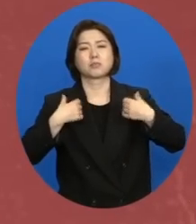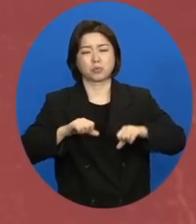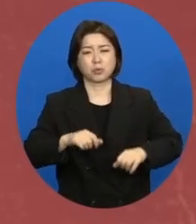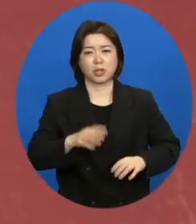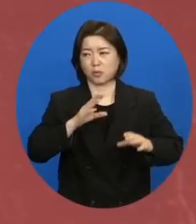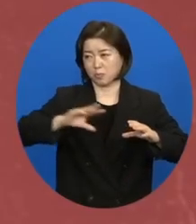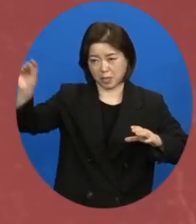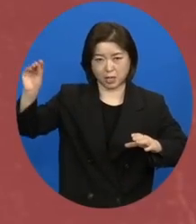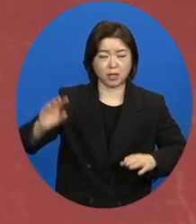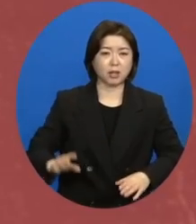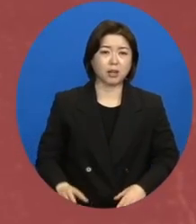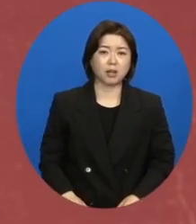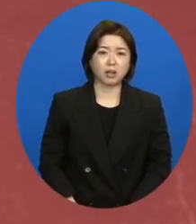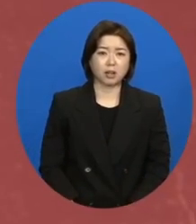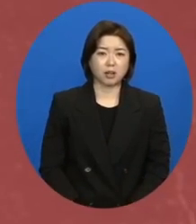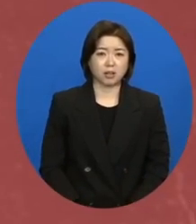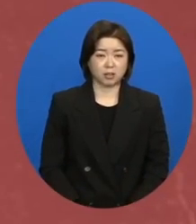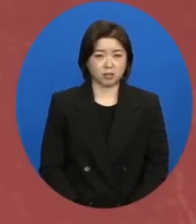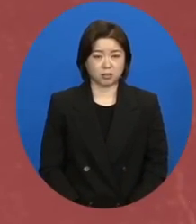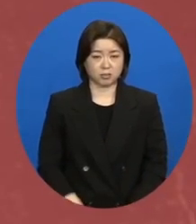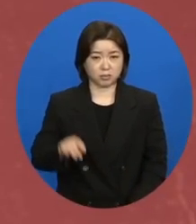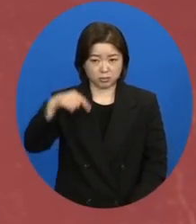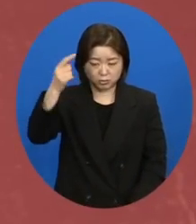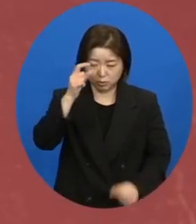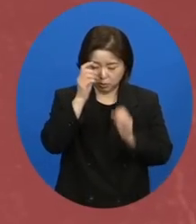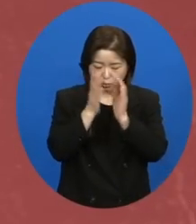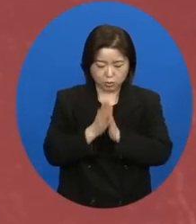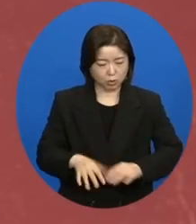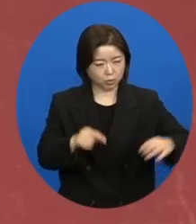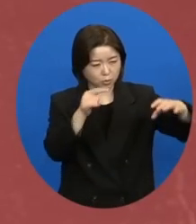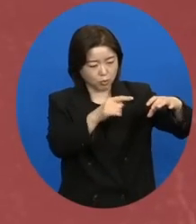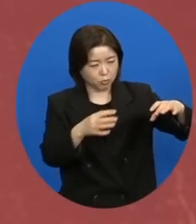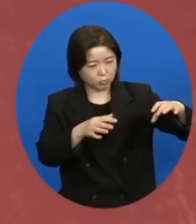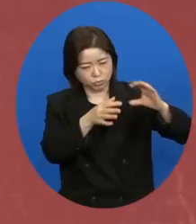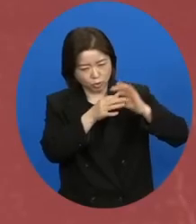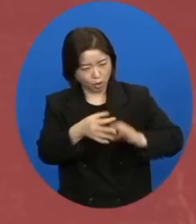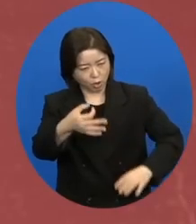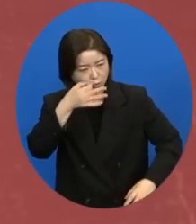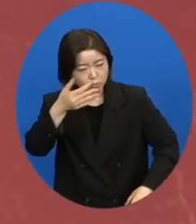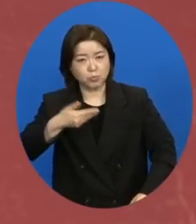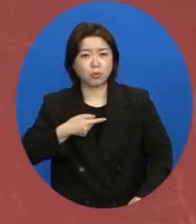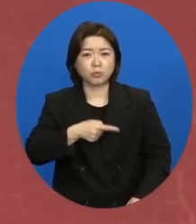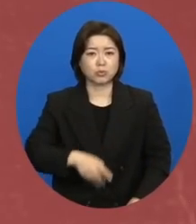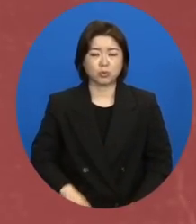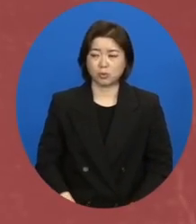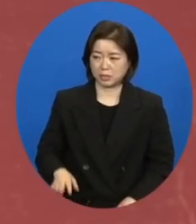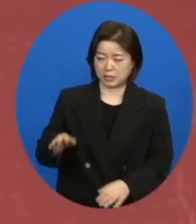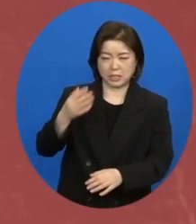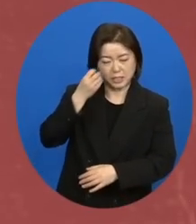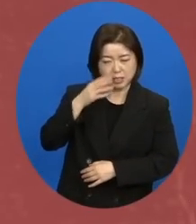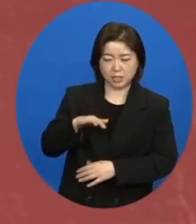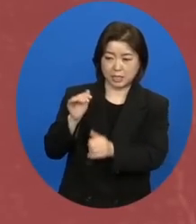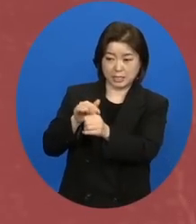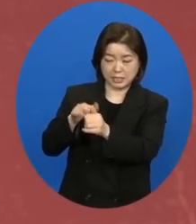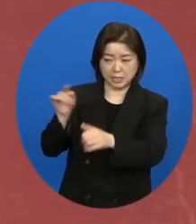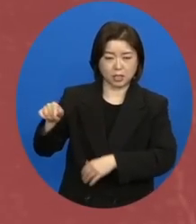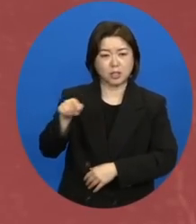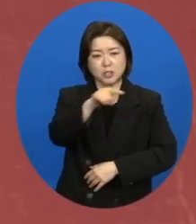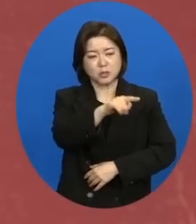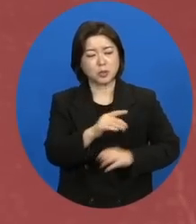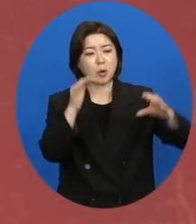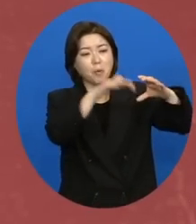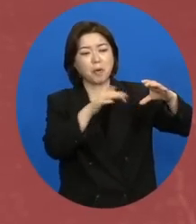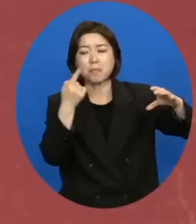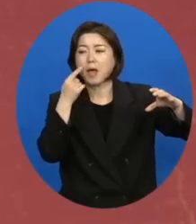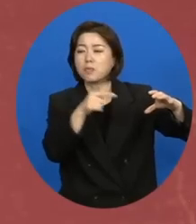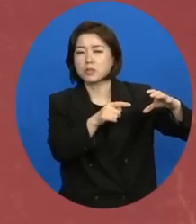갔대요. 그리고 그 다음날 기도하는데 보이는데 이상해서 신랑 보고 여보 우리 가서 저거 파자